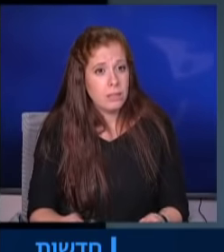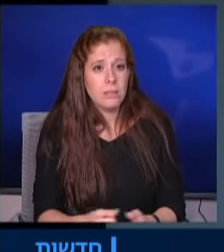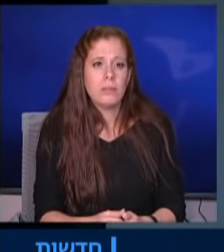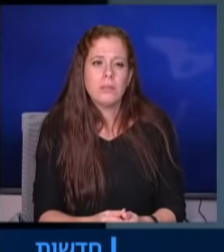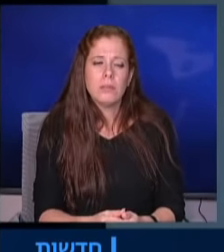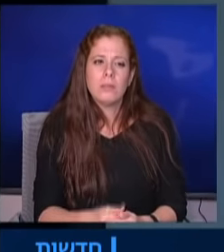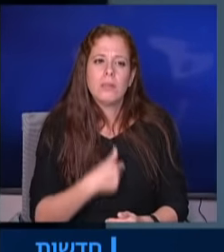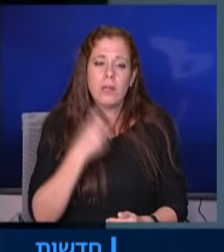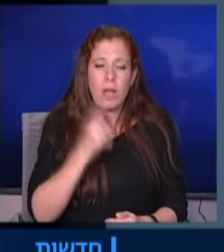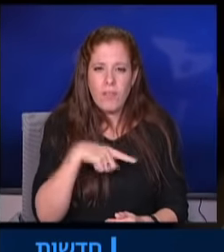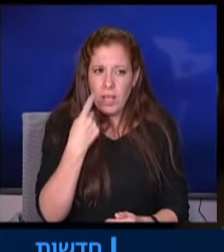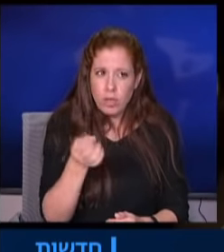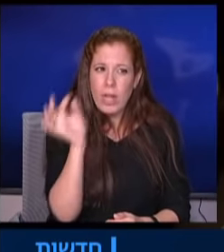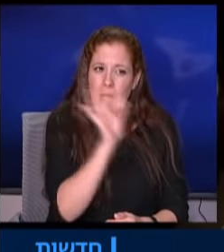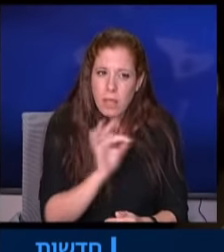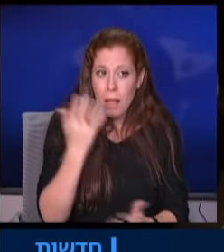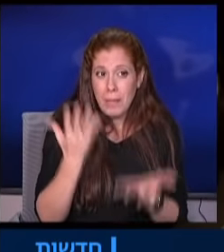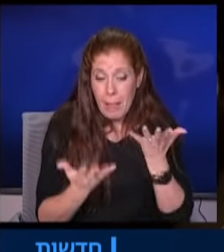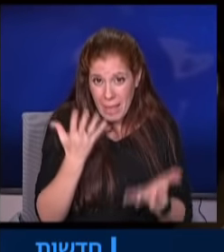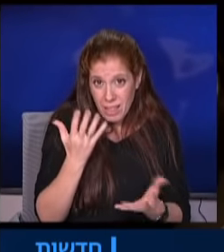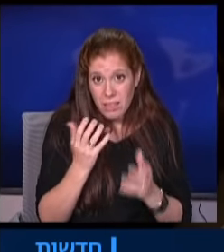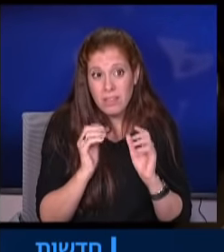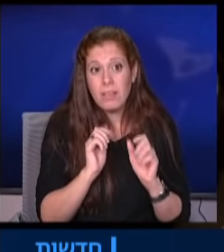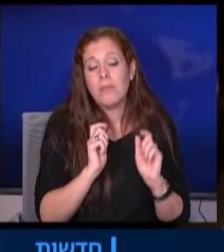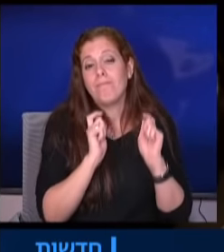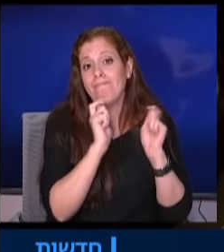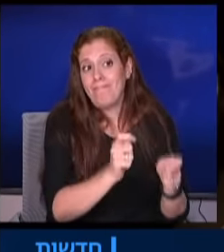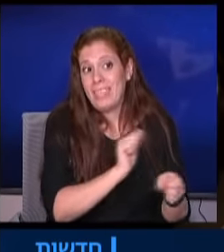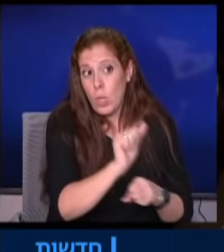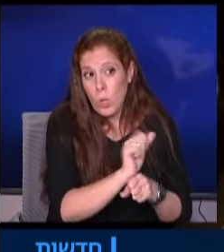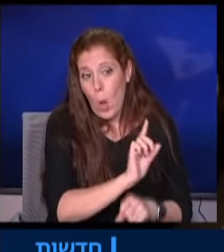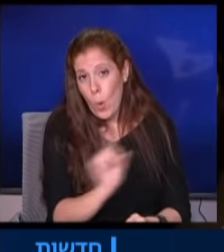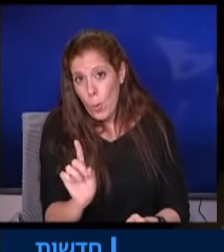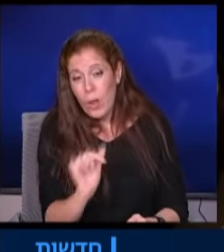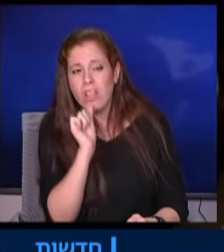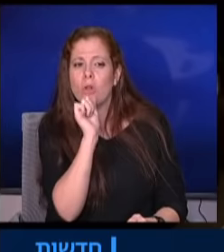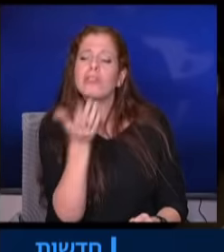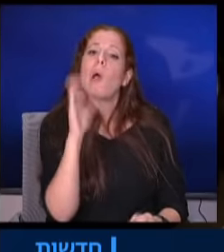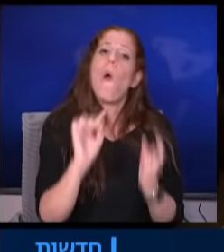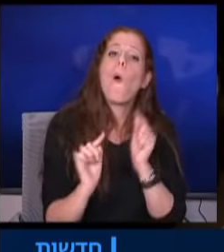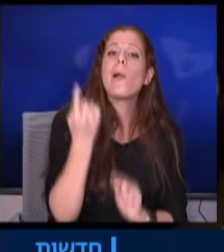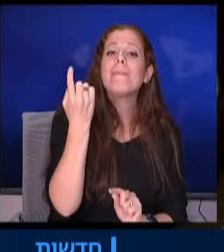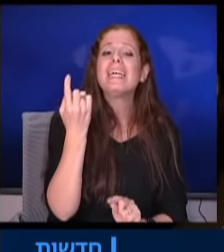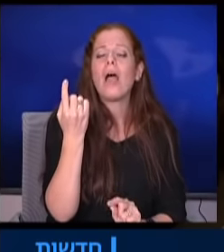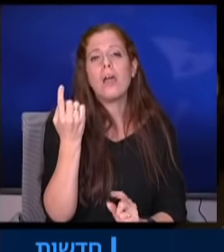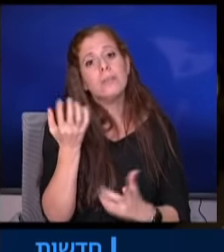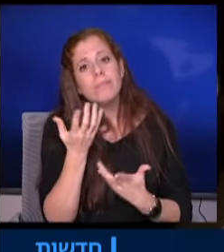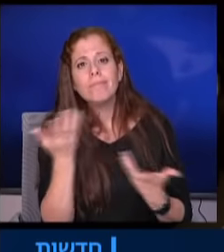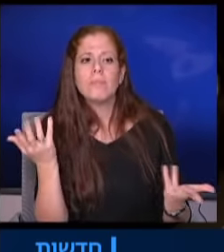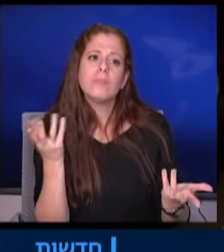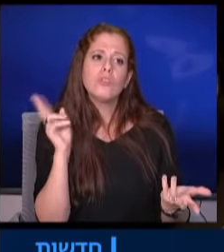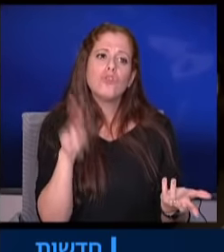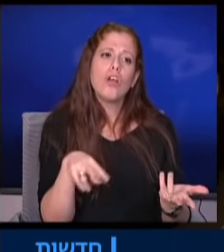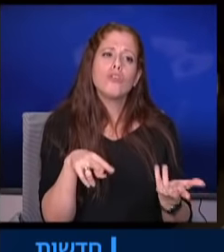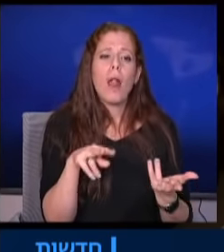ואני חייבת להגיד שאני די מתלבטת אם להגיש את התלונה או לא. אני לא רוצה שזה יהיה עוד מקרה שיש עליו באז